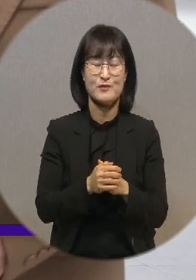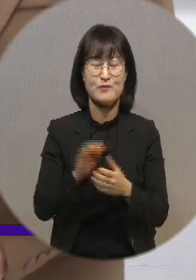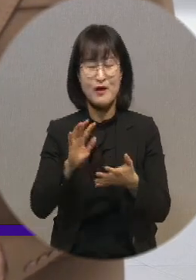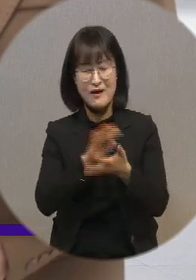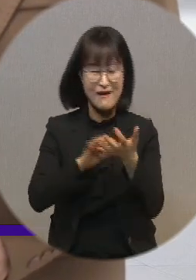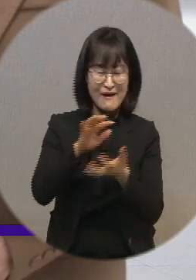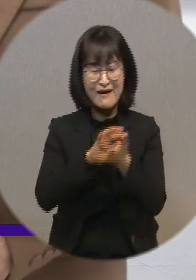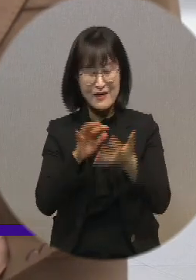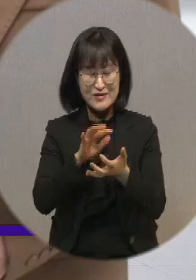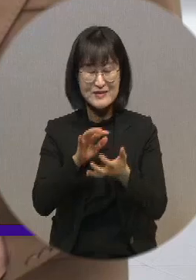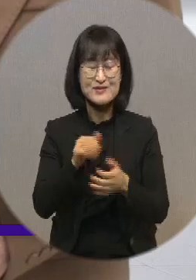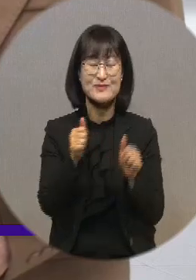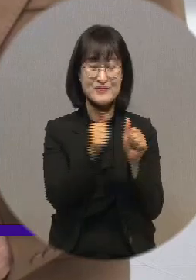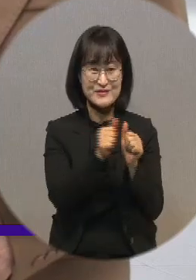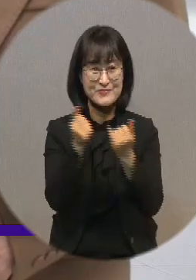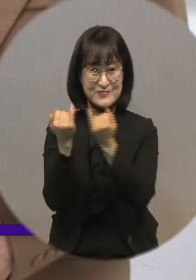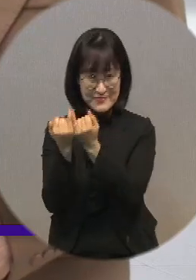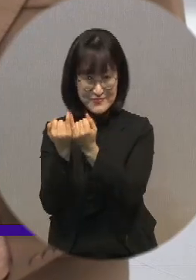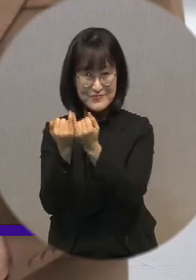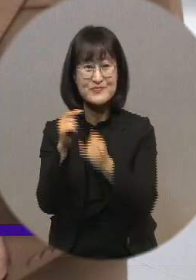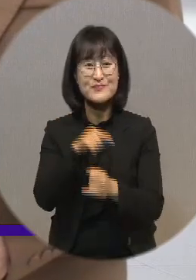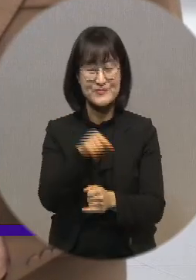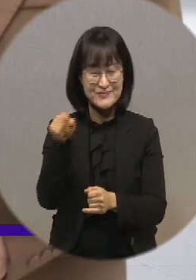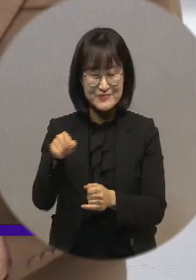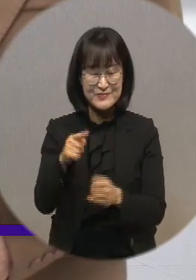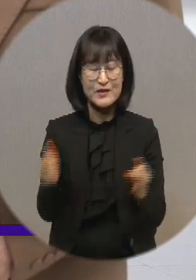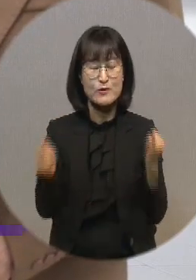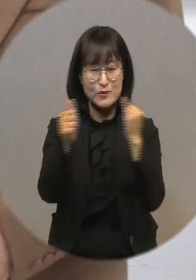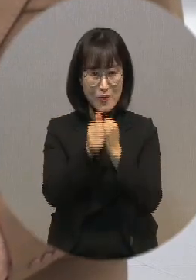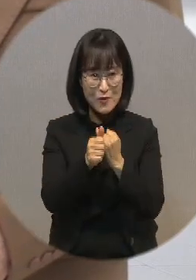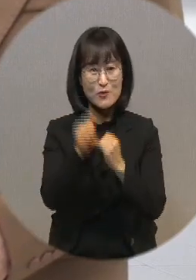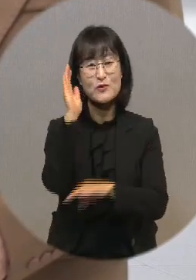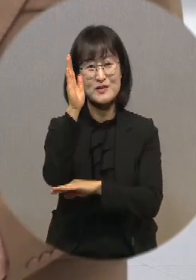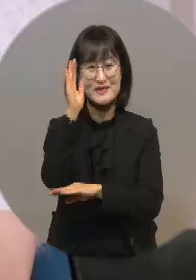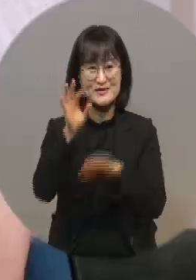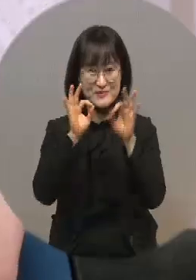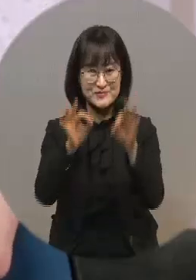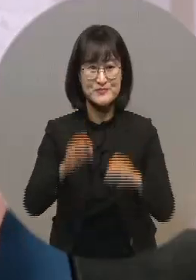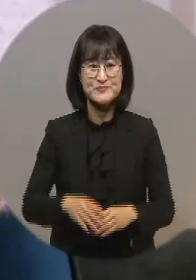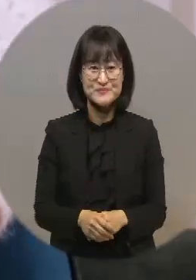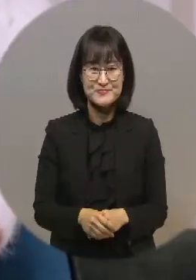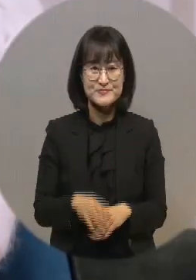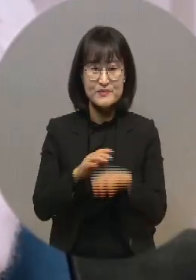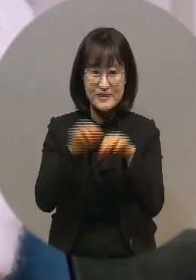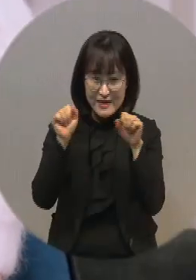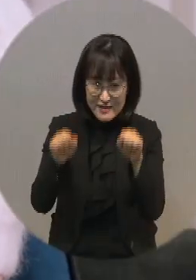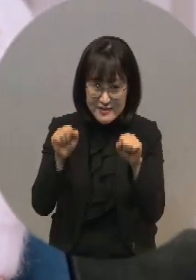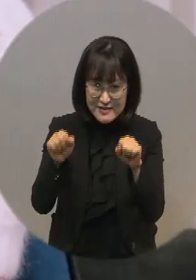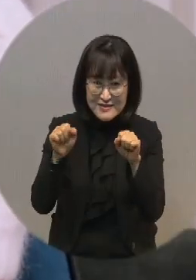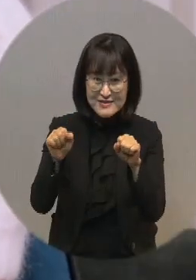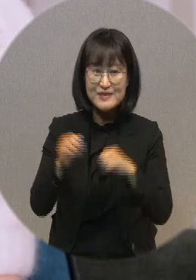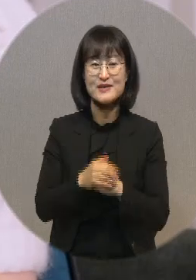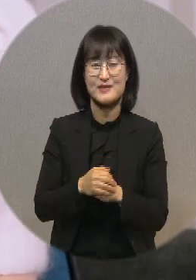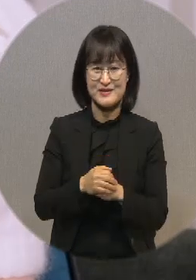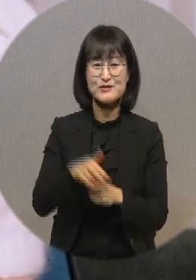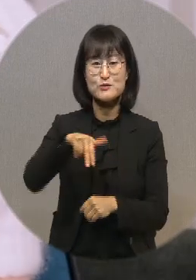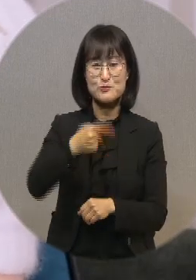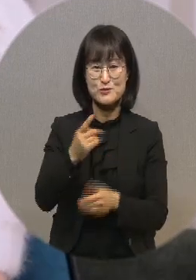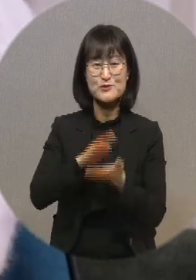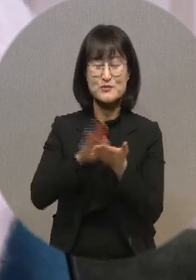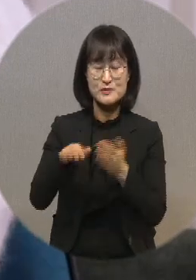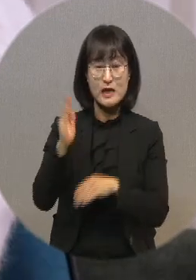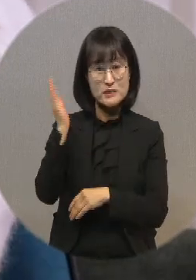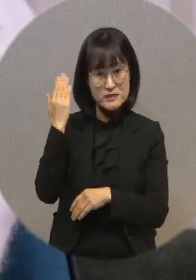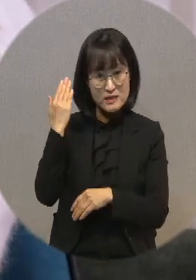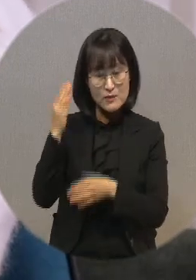없었던 남남북녀 전주옥 씨 부부의 정착 이야기를 지금 만나봅니다. 안녕하세요. 통일담담의 아나운서 조수빈입니다. 지난